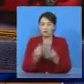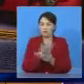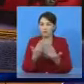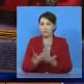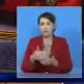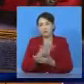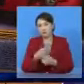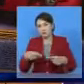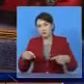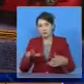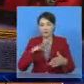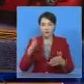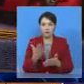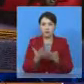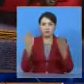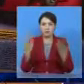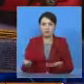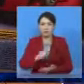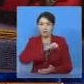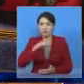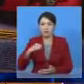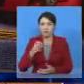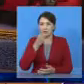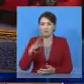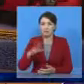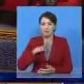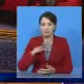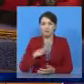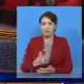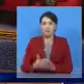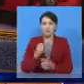ойын болып жатыр. Бүгінгі ойын өзінің жақсы ретінде заң бұзушылық болған жоқ.